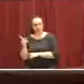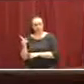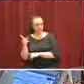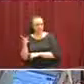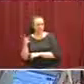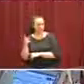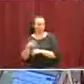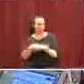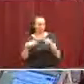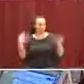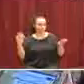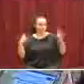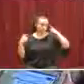I